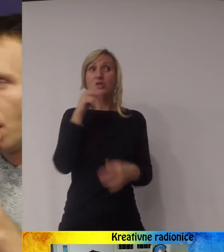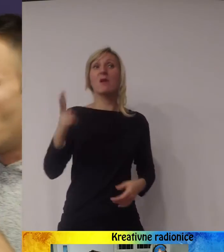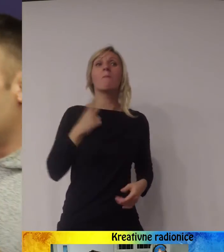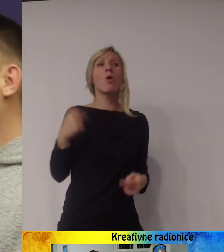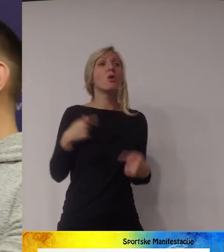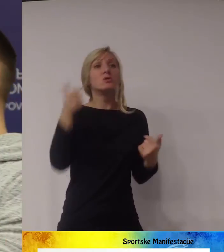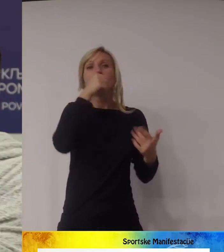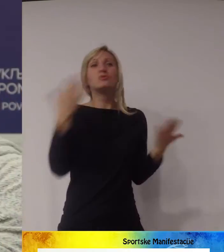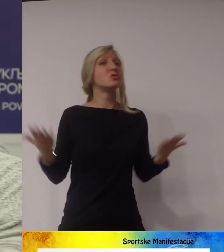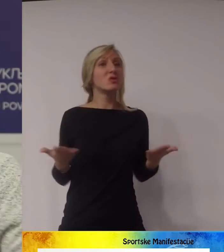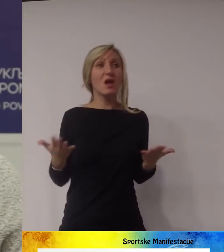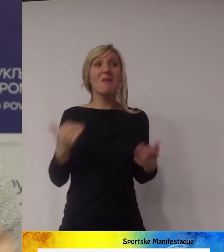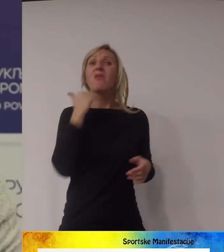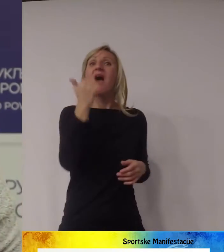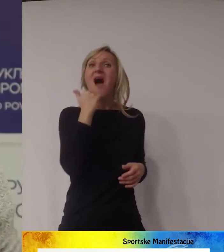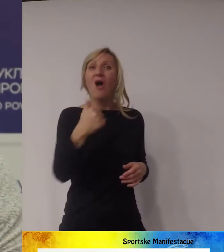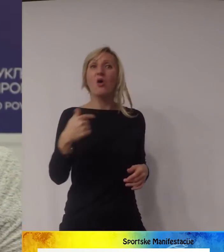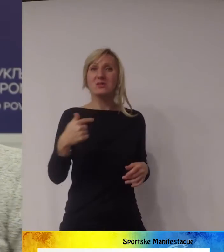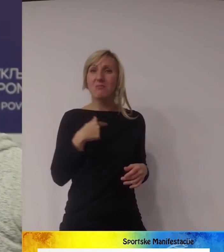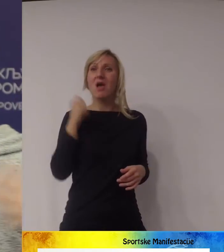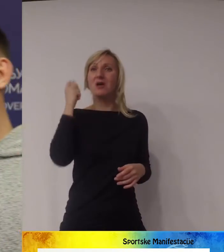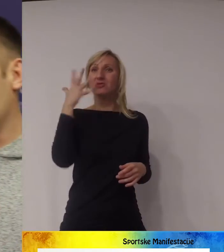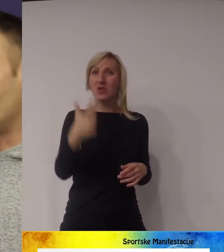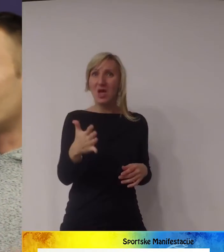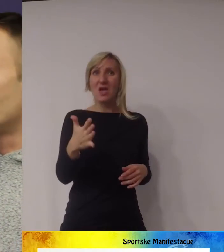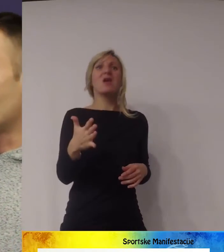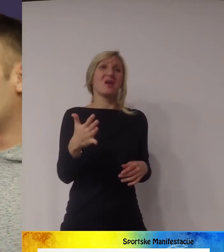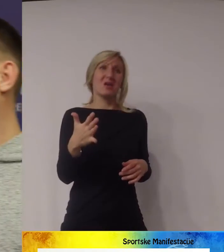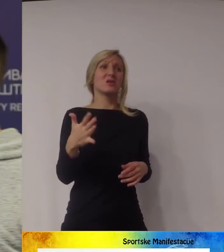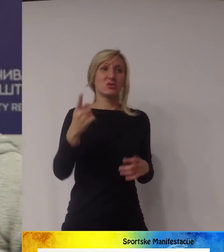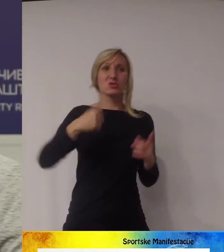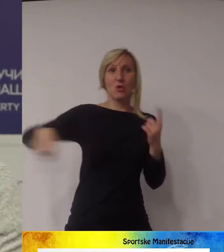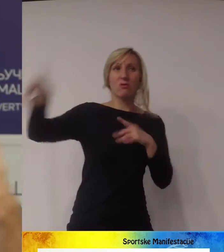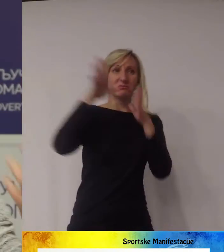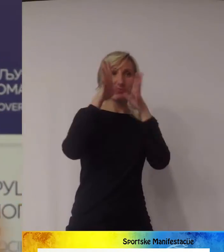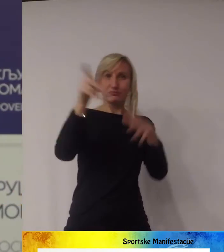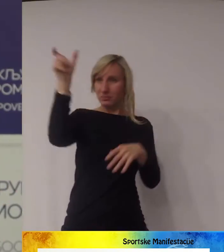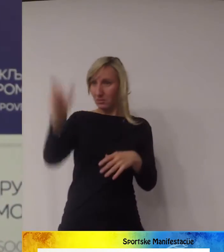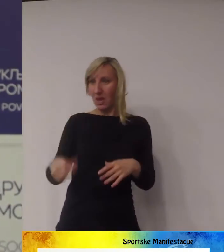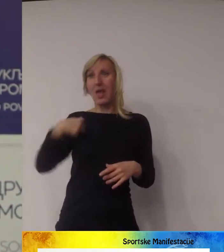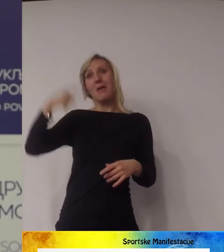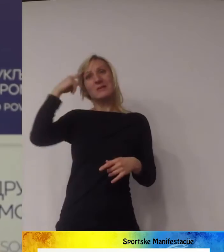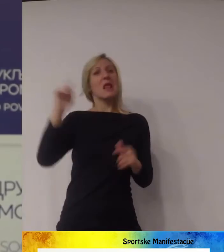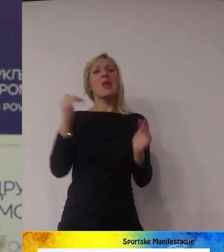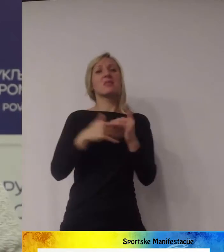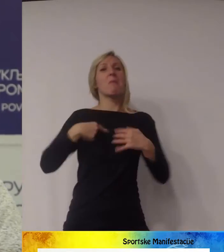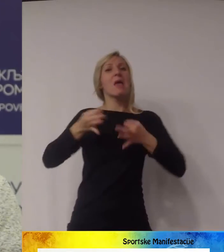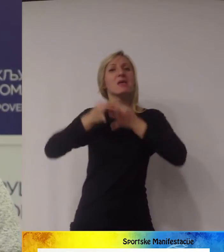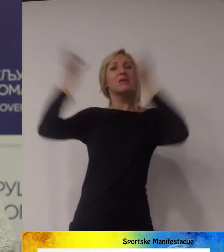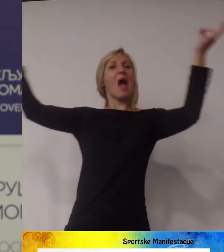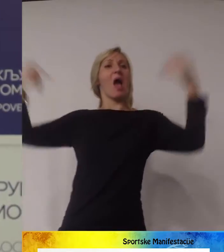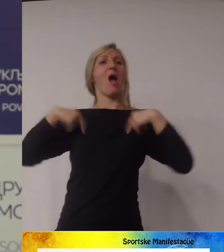ponosnim, to je da, iako sam često osporavan, pa nekad i od samih ljudi koji žive sa HIV-om, jer smatraju da ne trebam toliko javno da